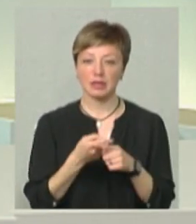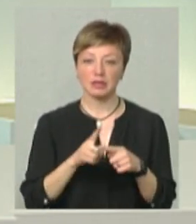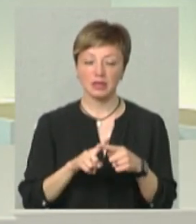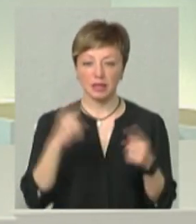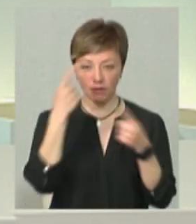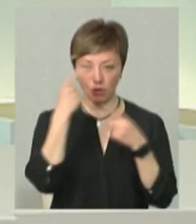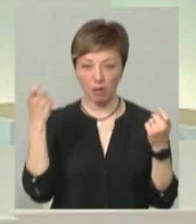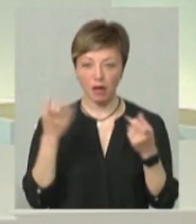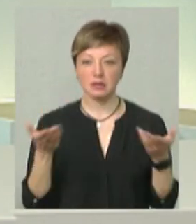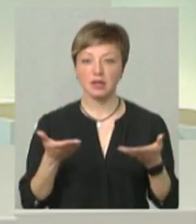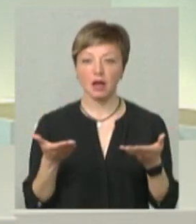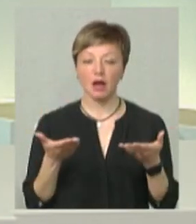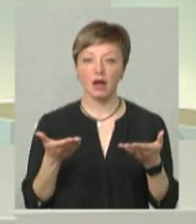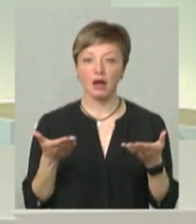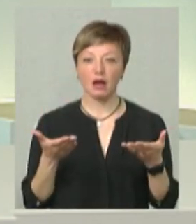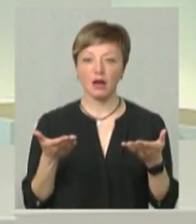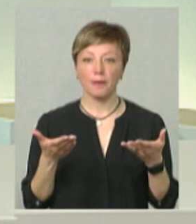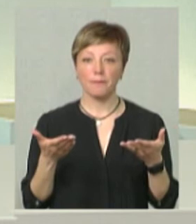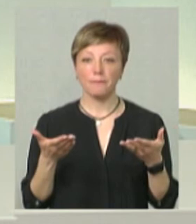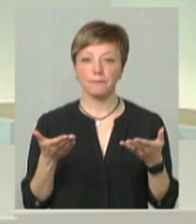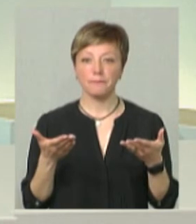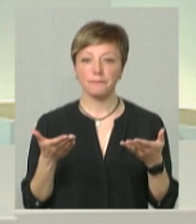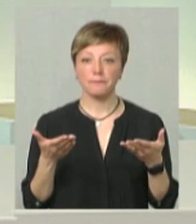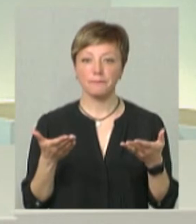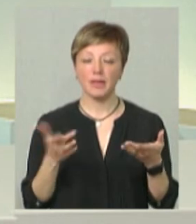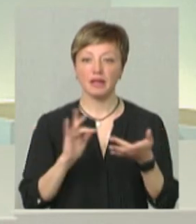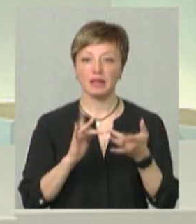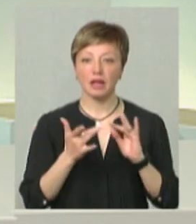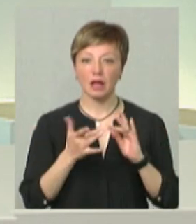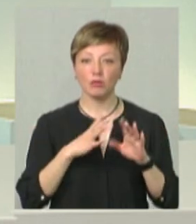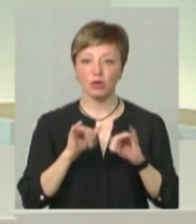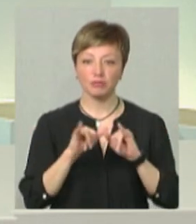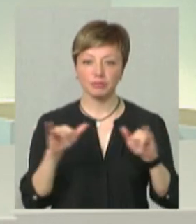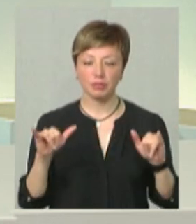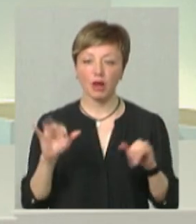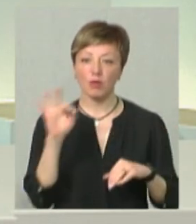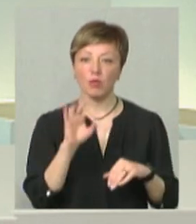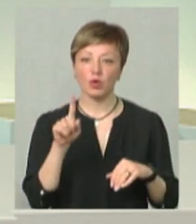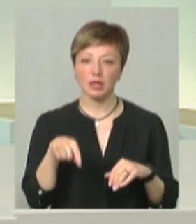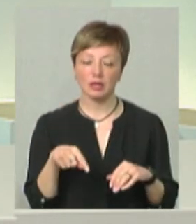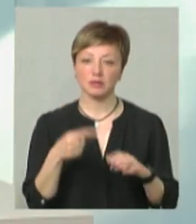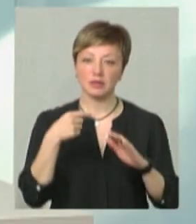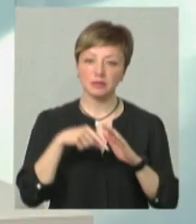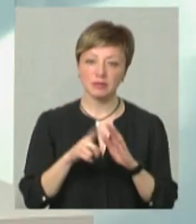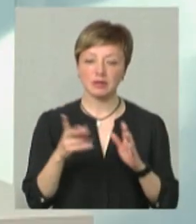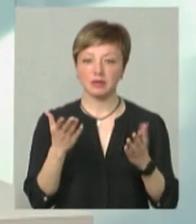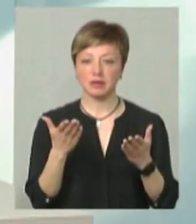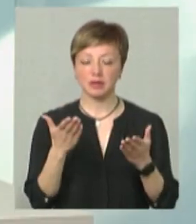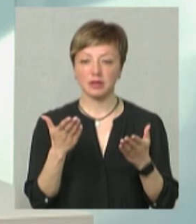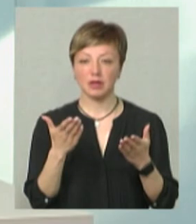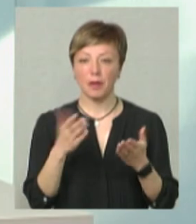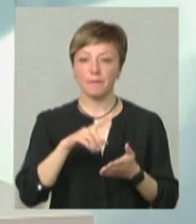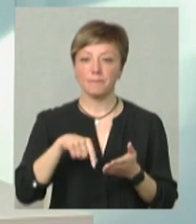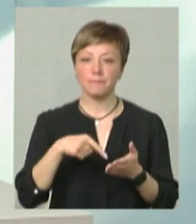оцієї інформації, яка гуляла в інтернеті про те, що там в одне з міст заїхав в